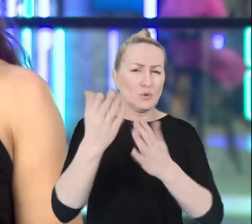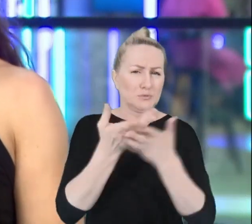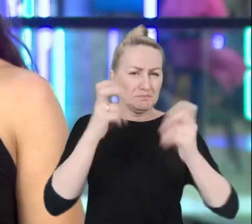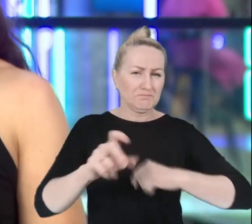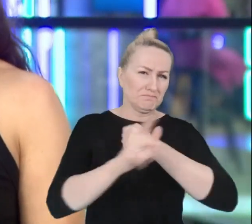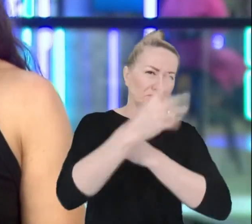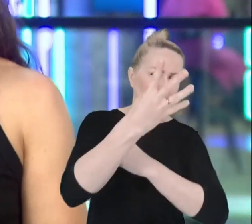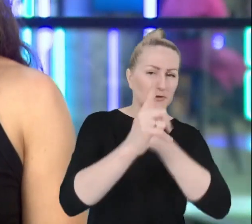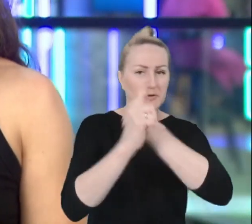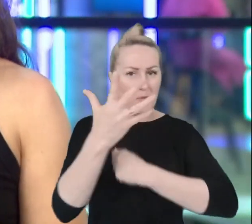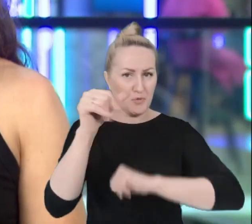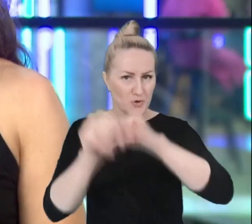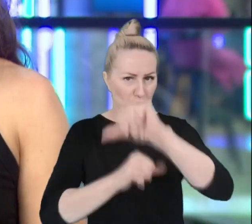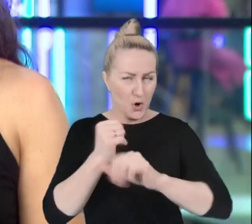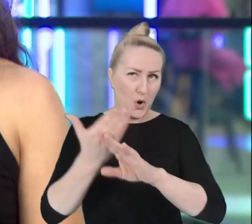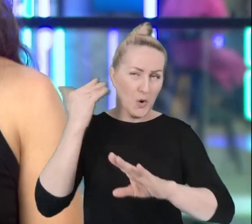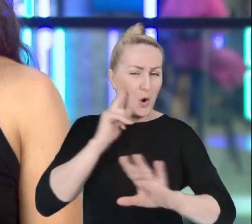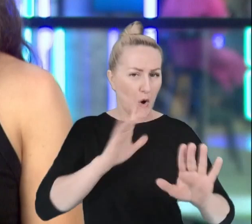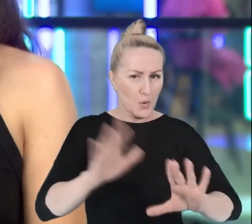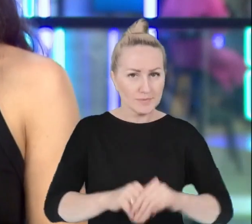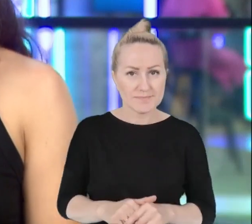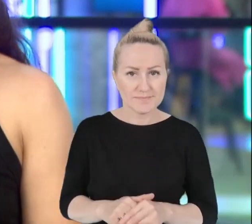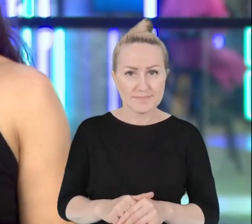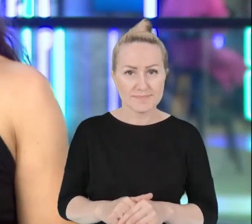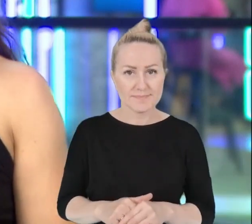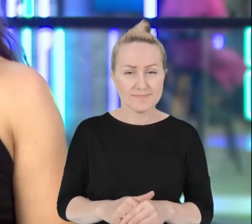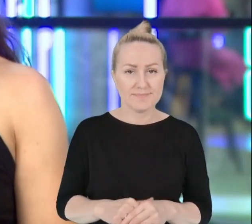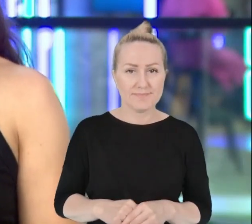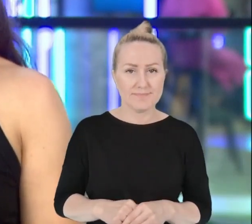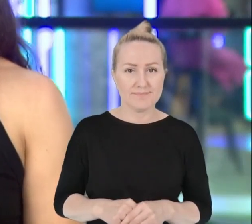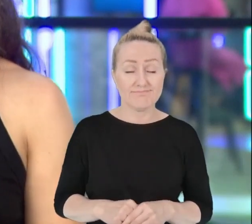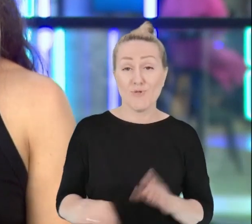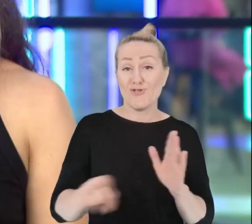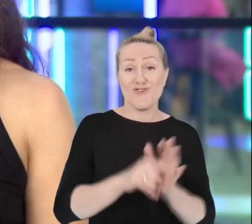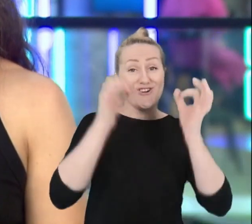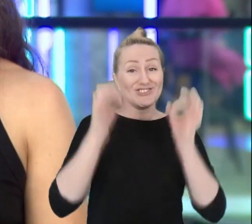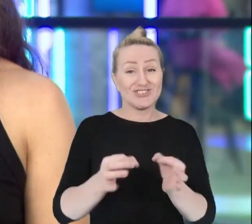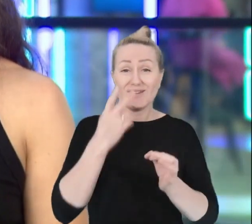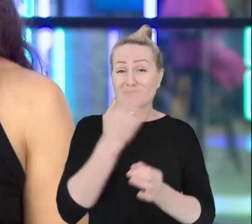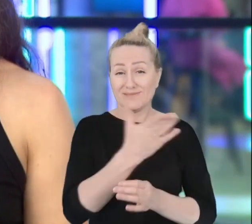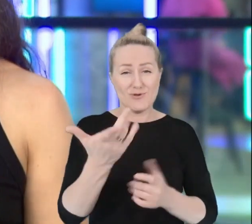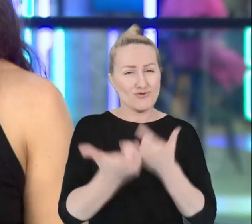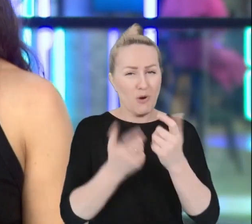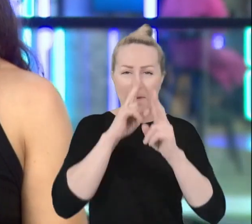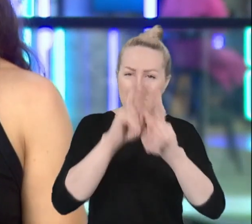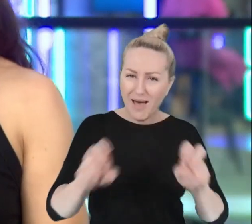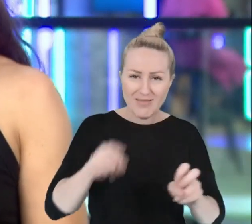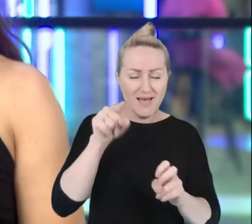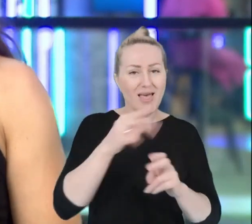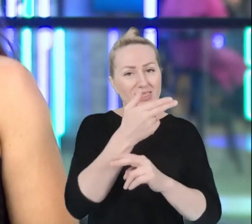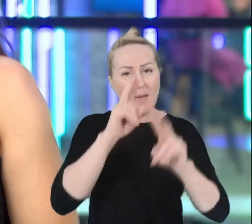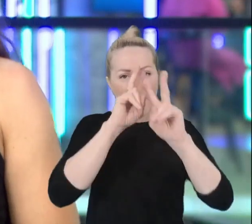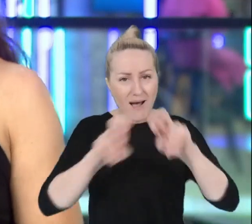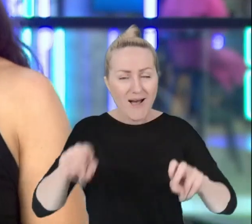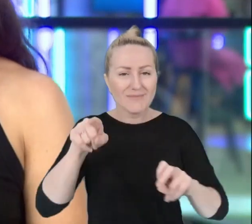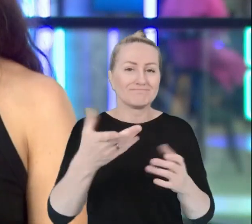74-75 roku mniej więcej. I do dzisiaj tak naprawdę trwają badania też nad tym zjawiskiem, czy też syndromem, więc